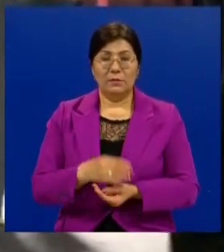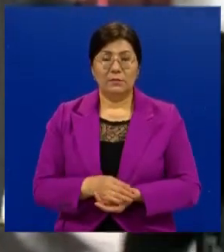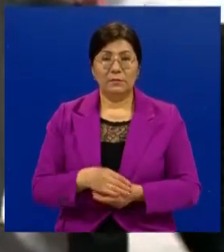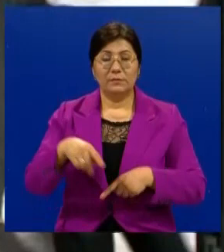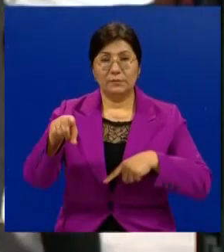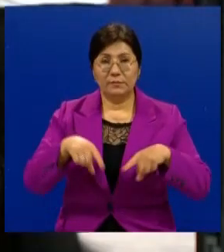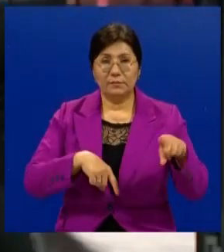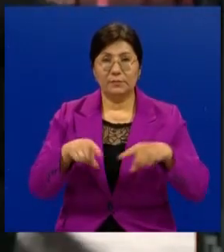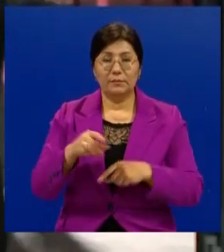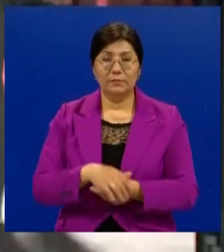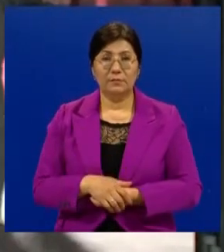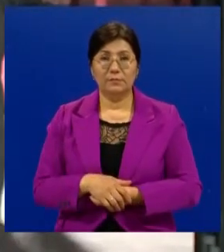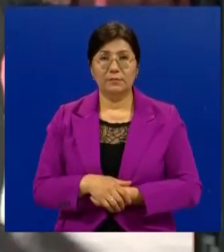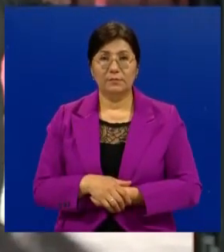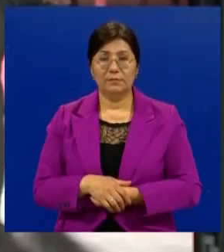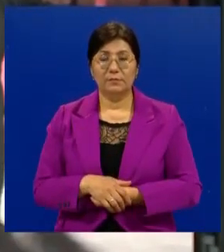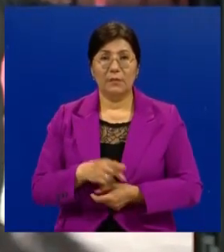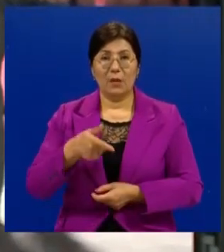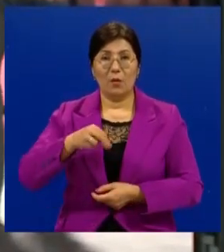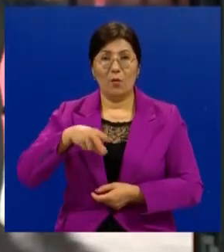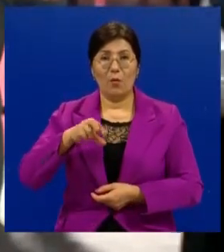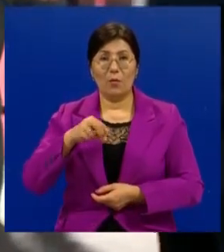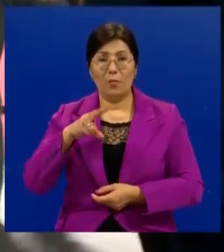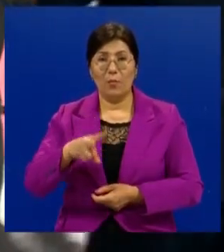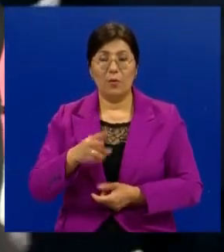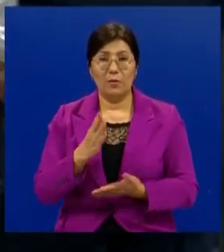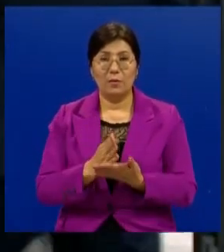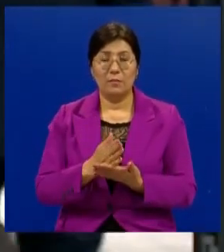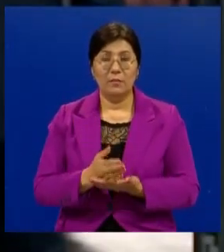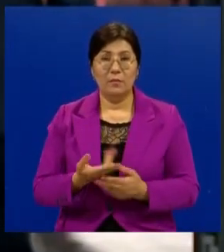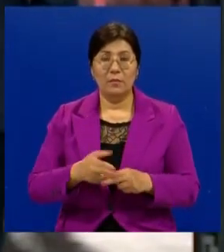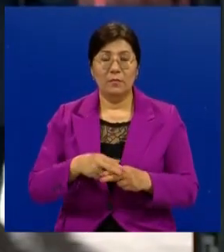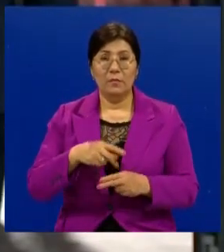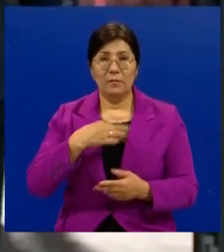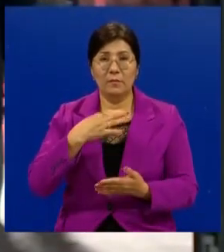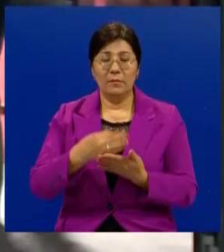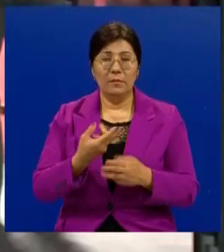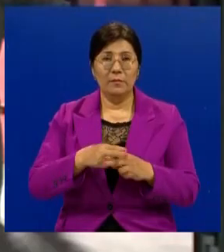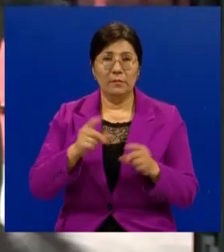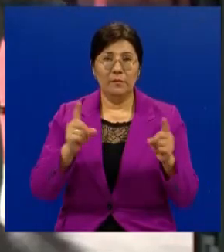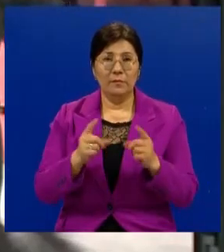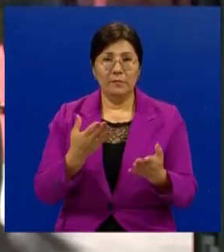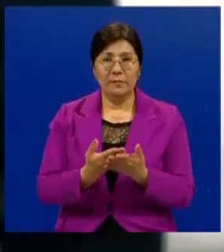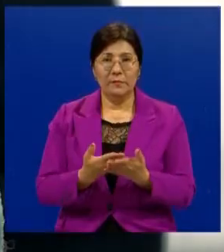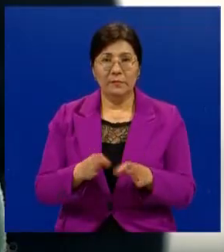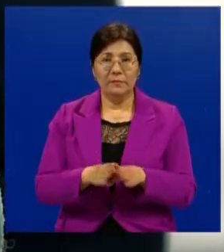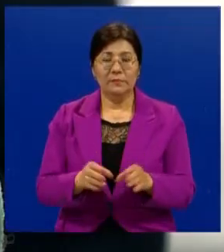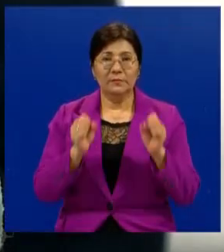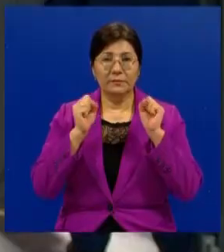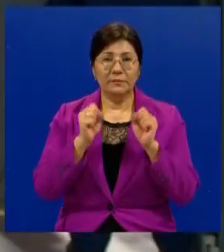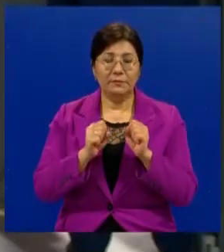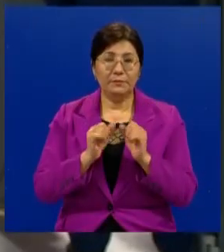футбол и голбол. Поэтому это говорит о том, что в целом я считаю, что данные виды спорта